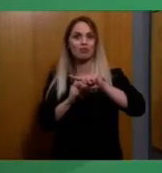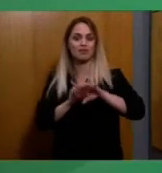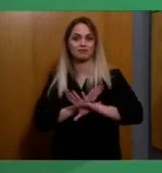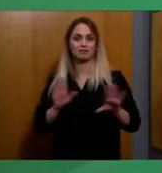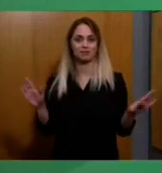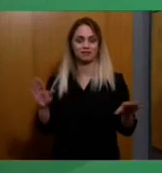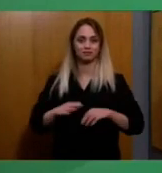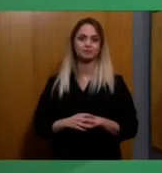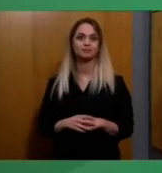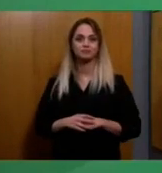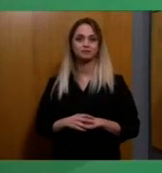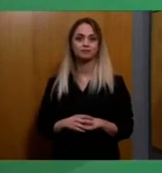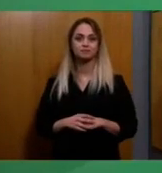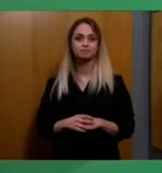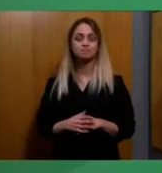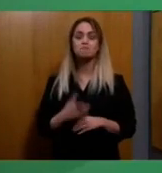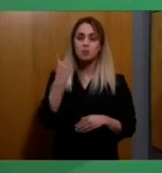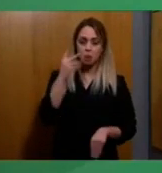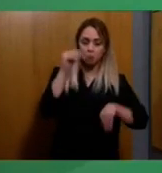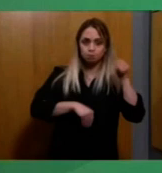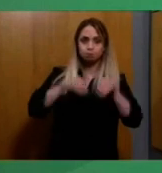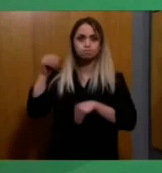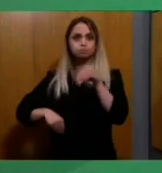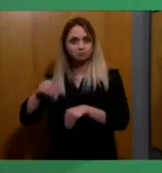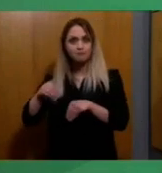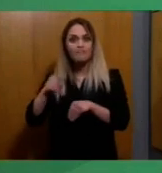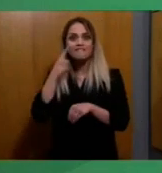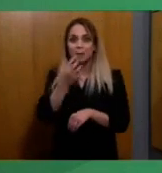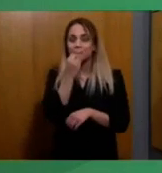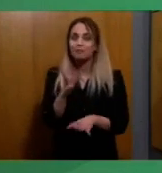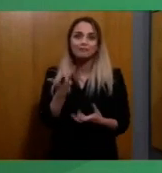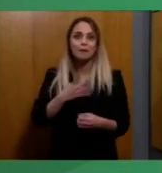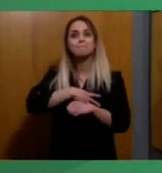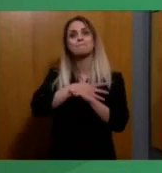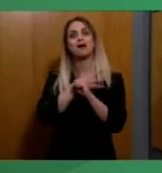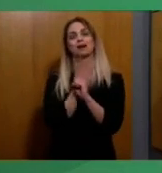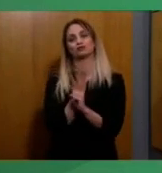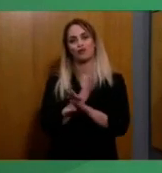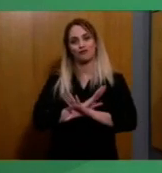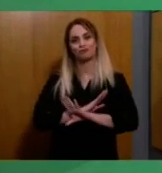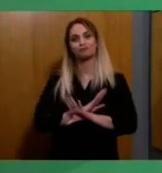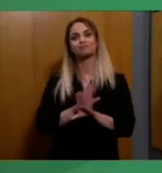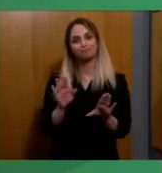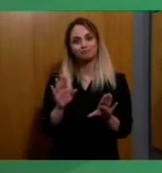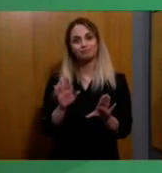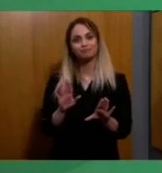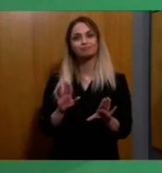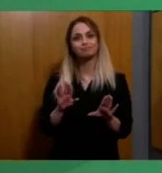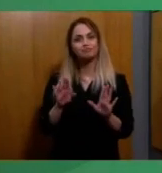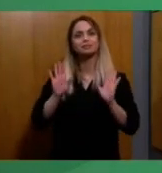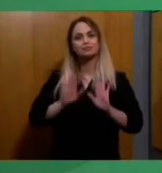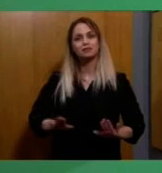αυτές εκλογικές διαδικασίες το ΠΑΣΟΚ θα λιώσει στις μιλόπετρες της